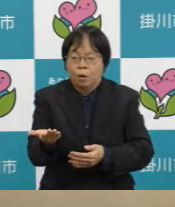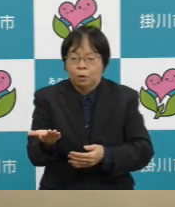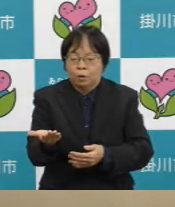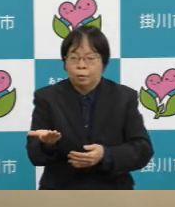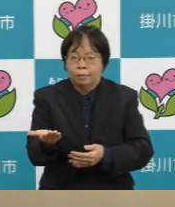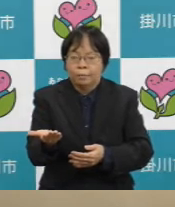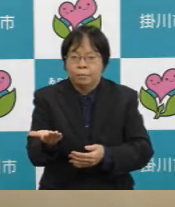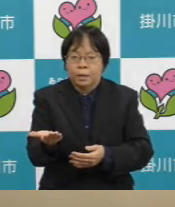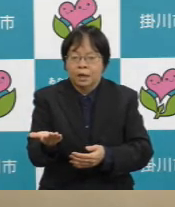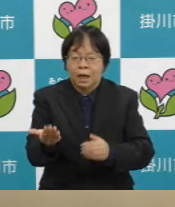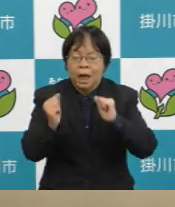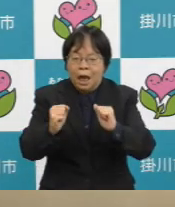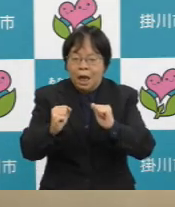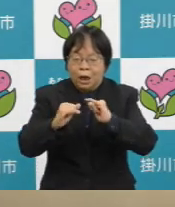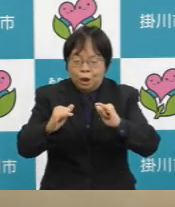住民投票の